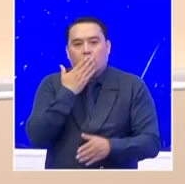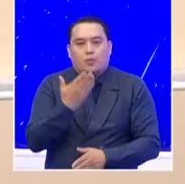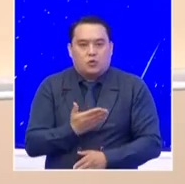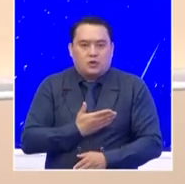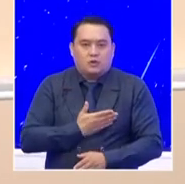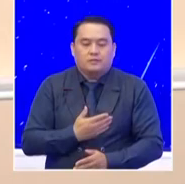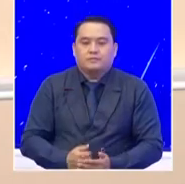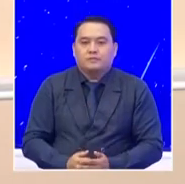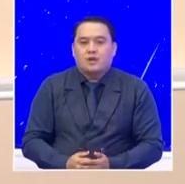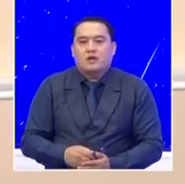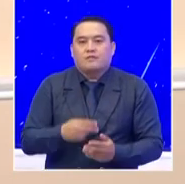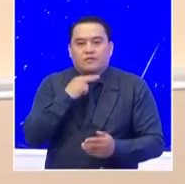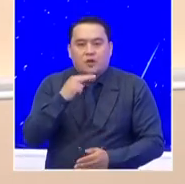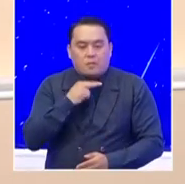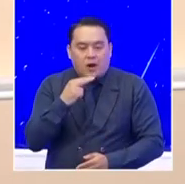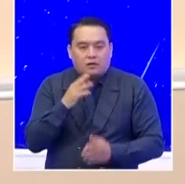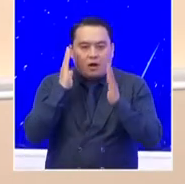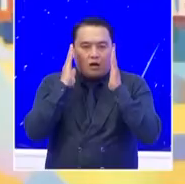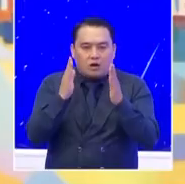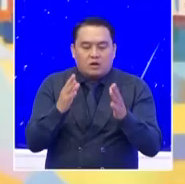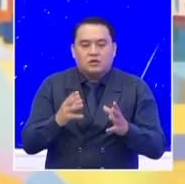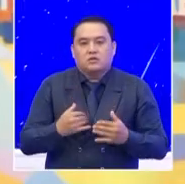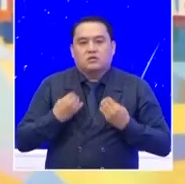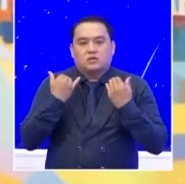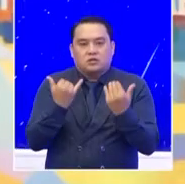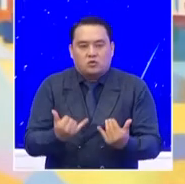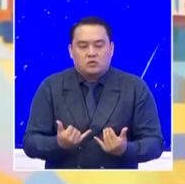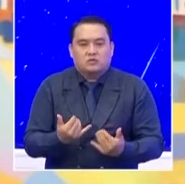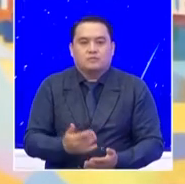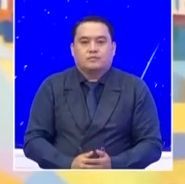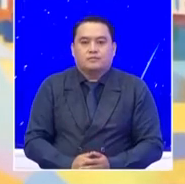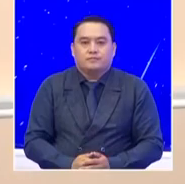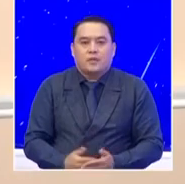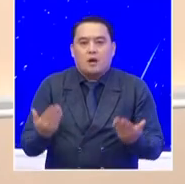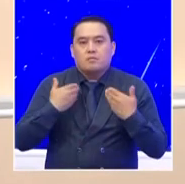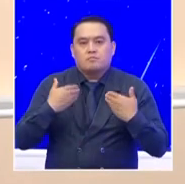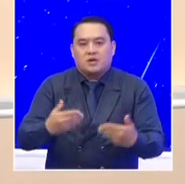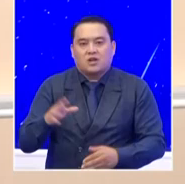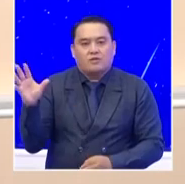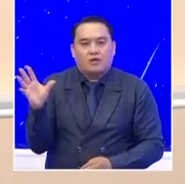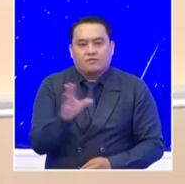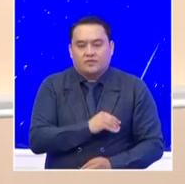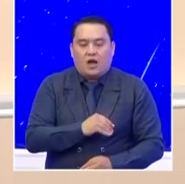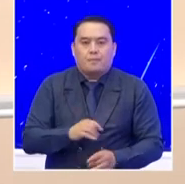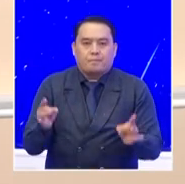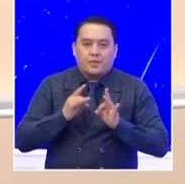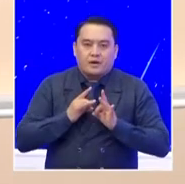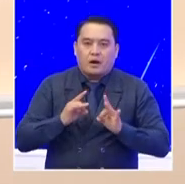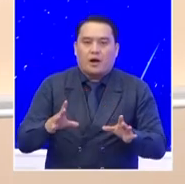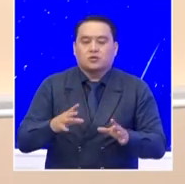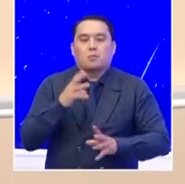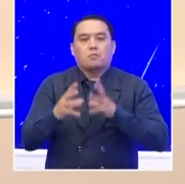любовью и заботой, вниманием, отдавать им тепло своих сердец. Поздравляю всех! С праздником,